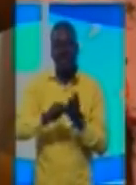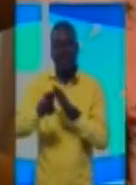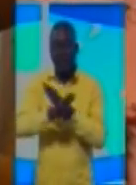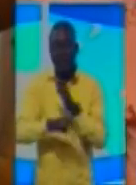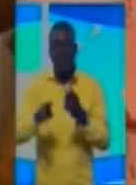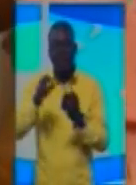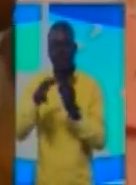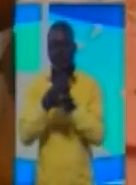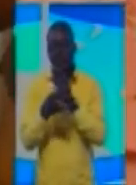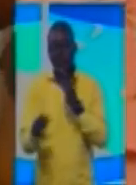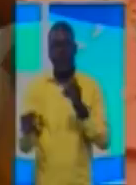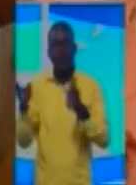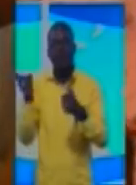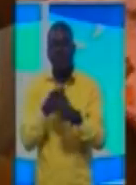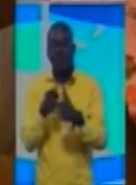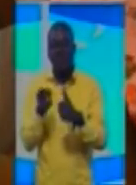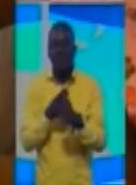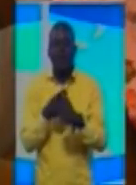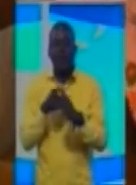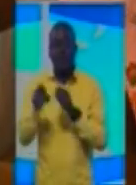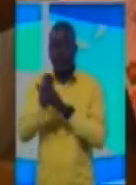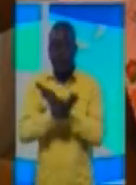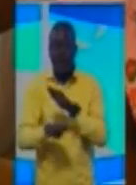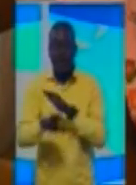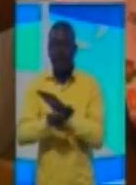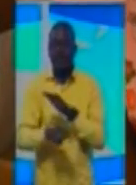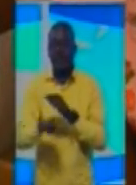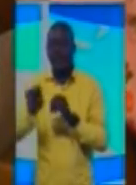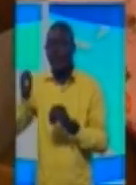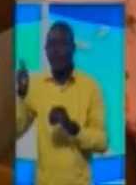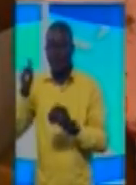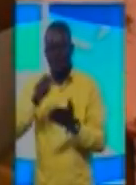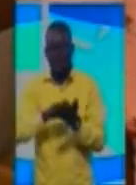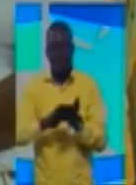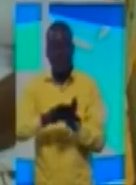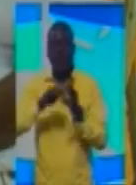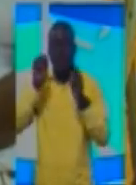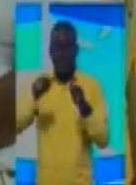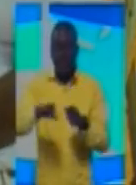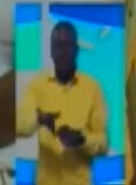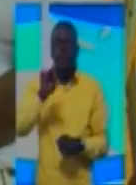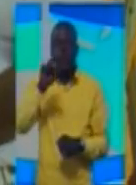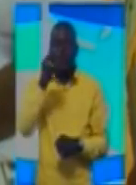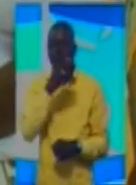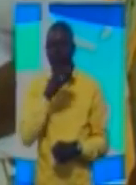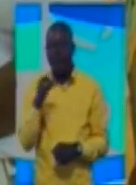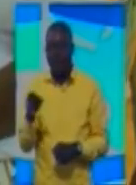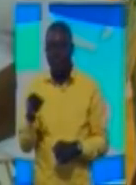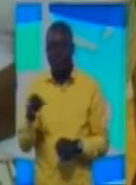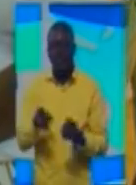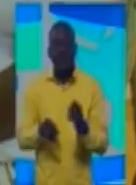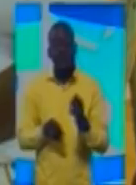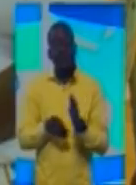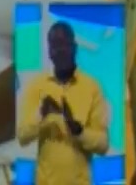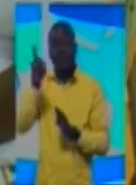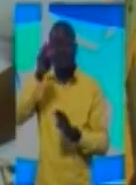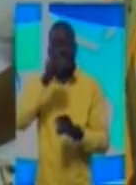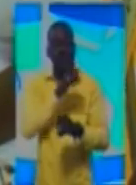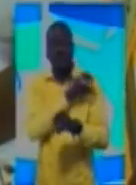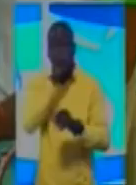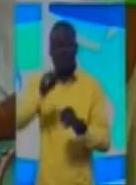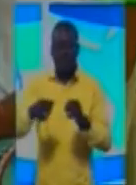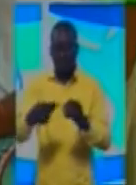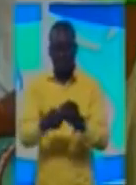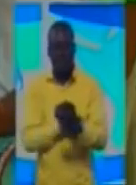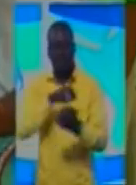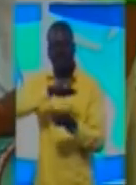comme première huile, huile de base, ainsi que les autres huiles qu'on peut trouver au Burkina. développer des capacités nouvelles pour la transformation